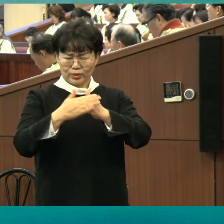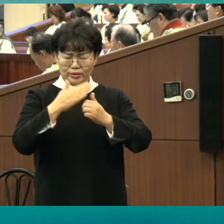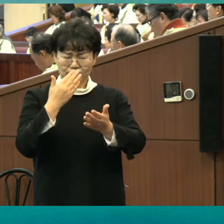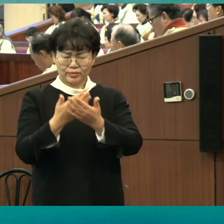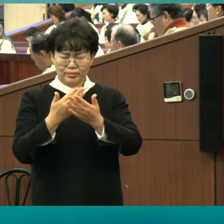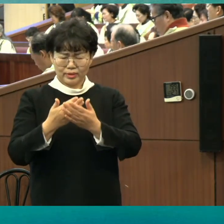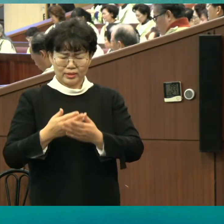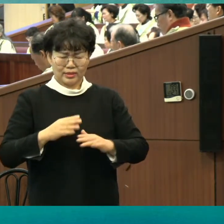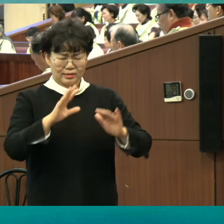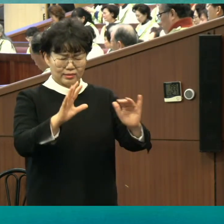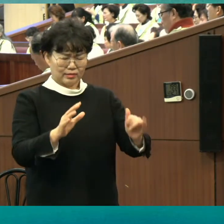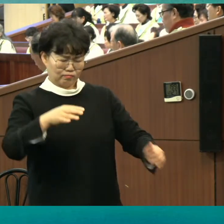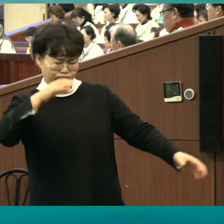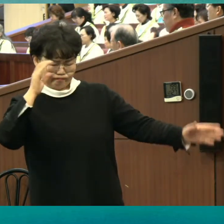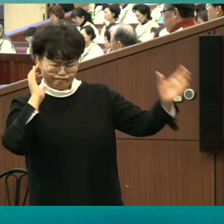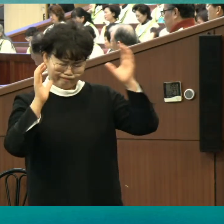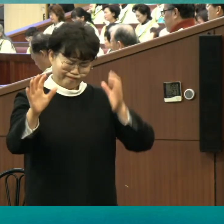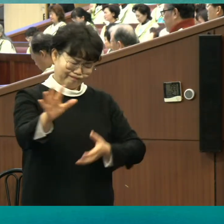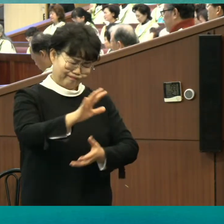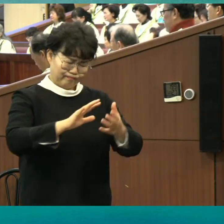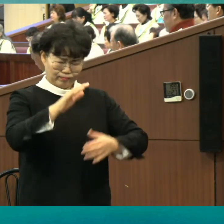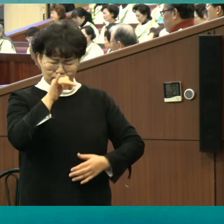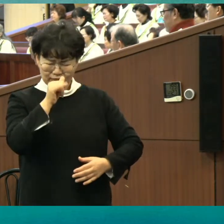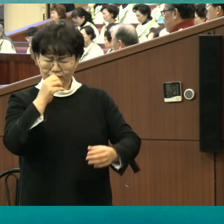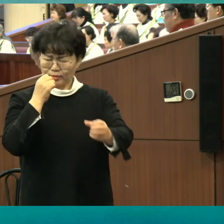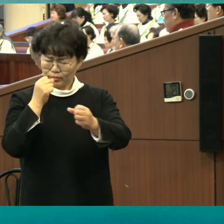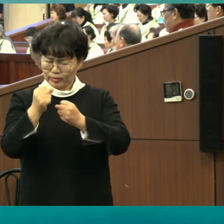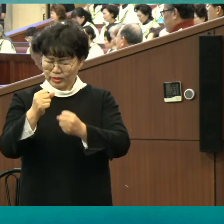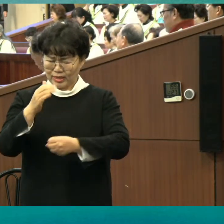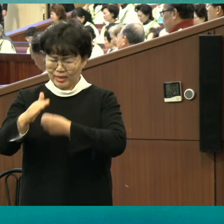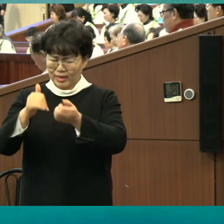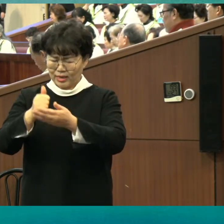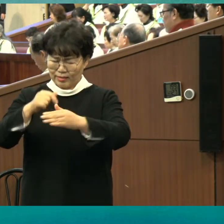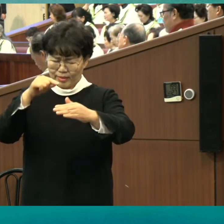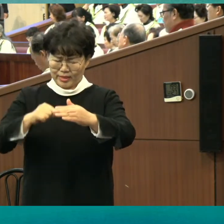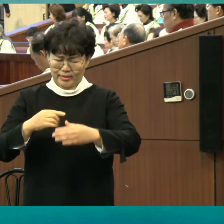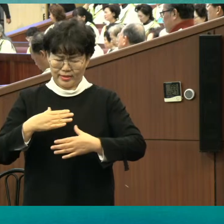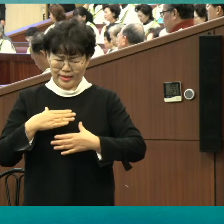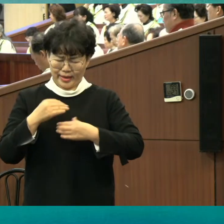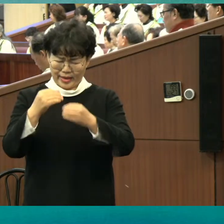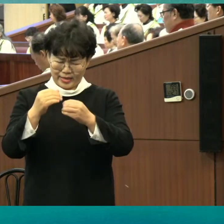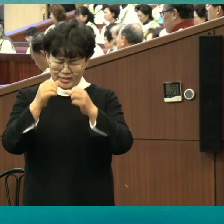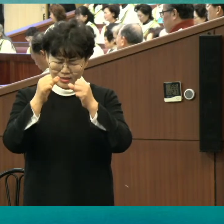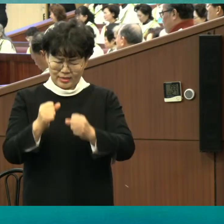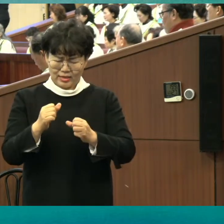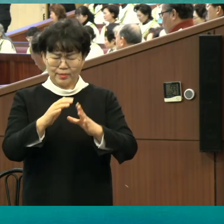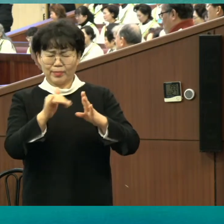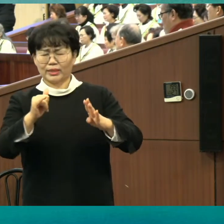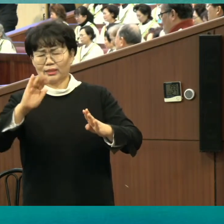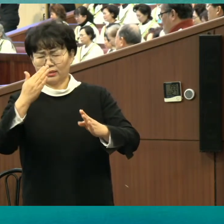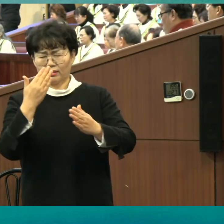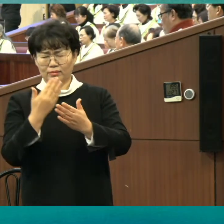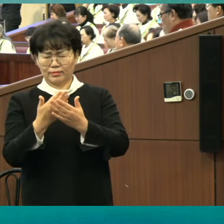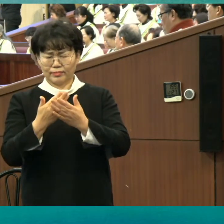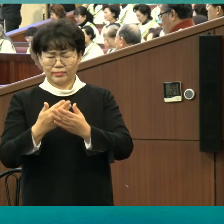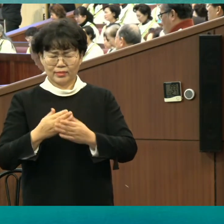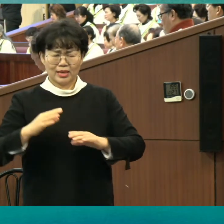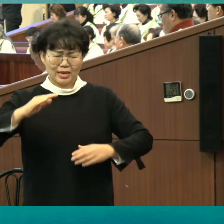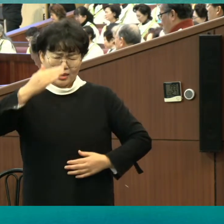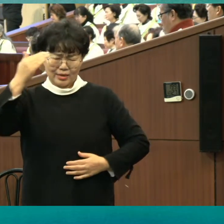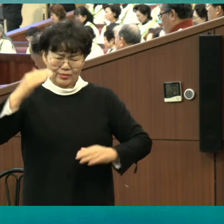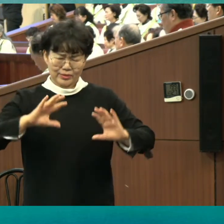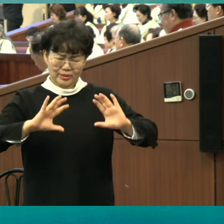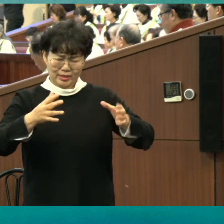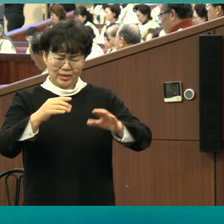세상은 늘 요동을 치지만 우리 하나님 안에서 안전히 거하는 우리의 백성들이 되게 하여 주시고 이 나라 이 민족도